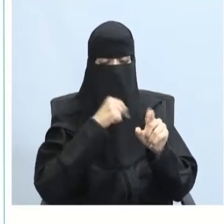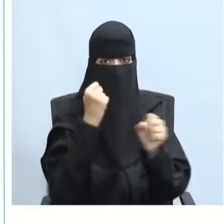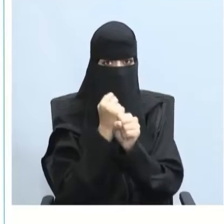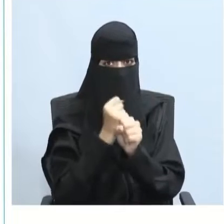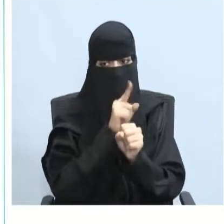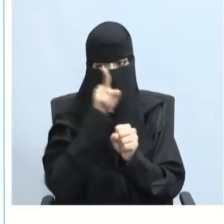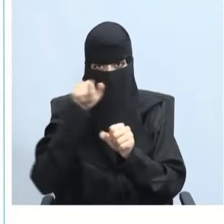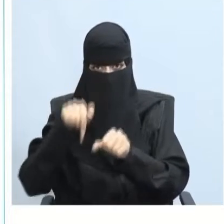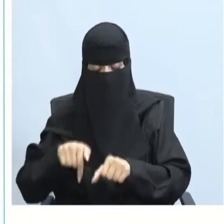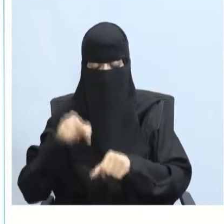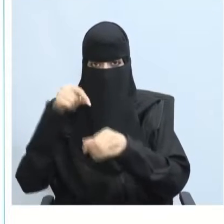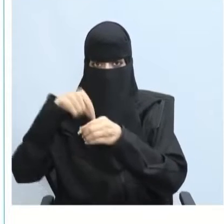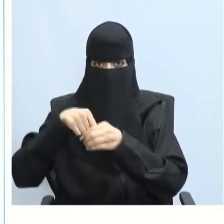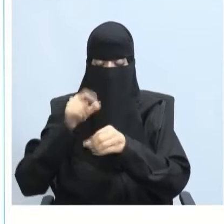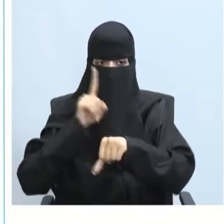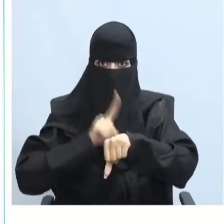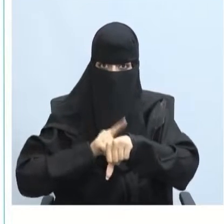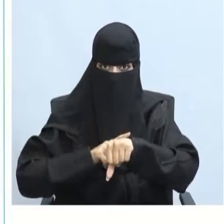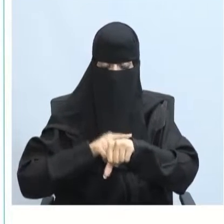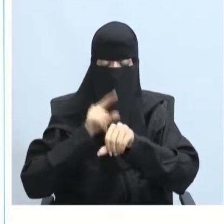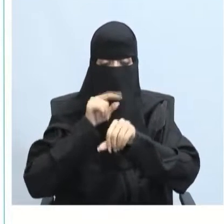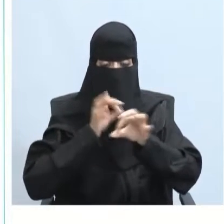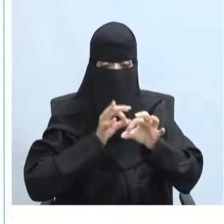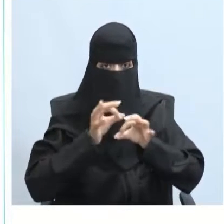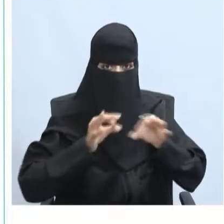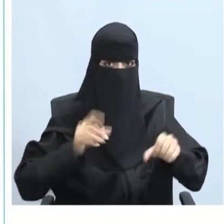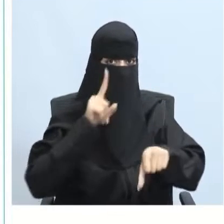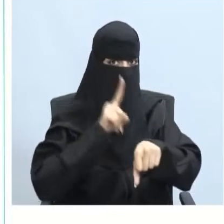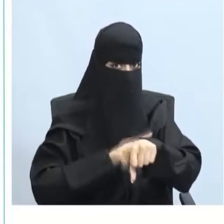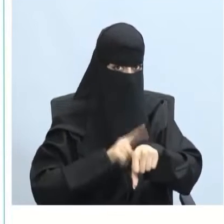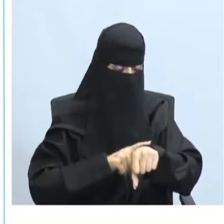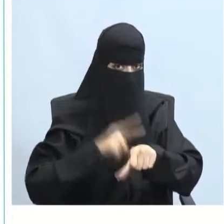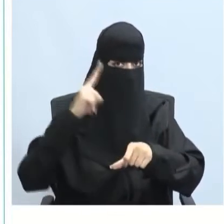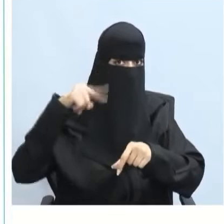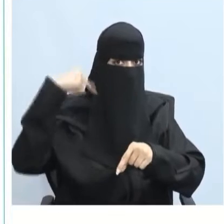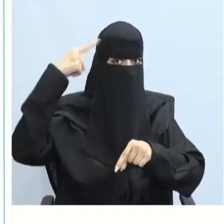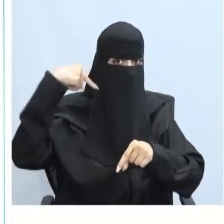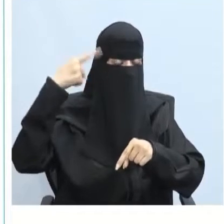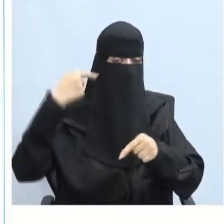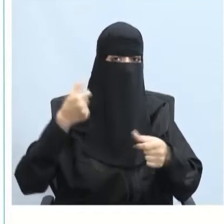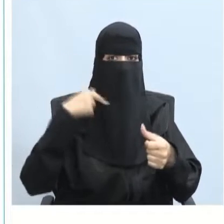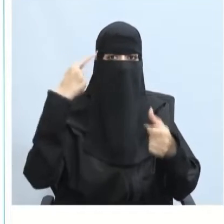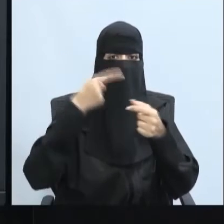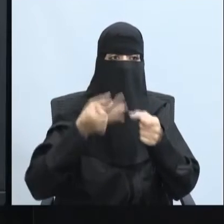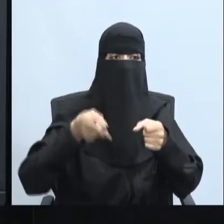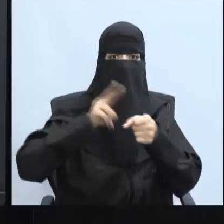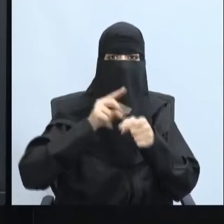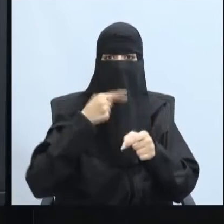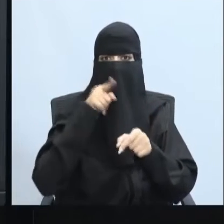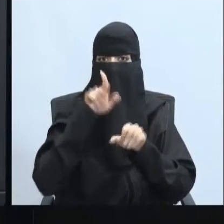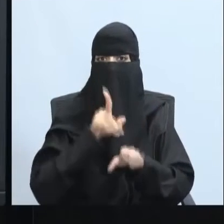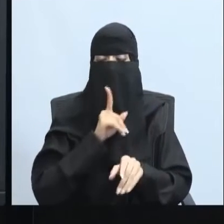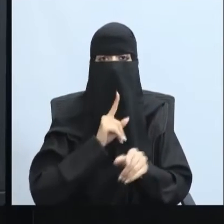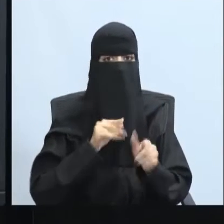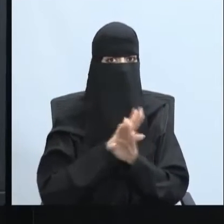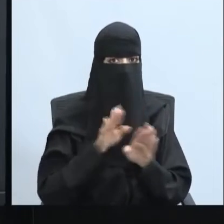لتنفيذ المشروع وتذكيرهم بها دوريا اذا فريق العمل يجب يكون على